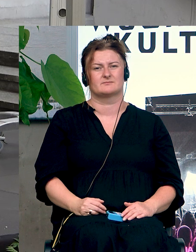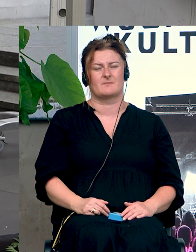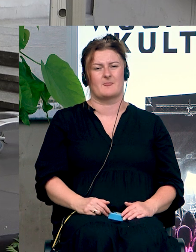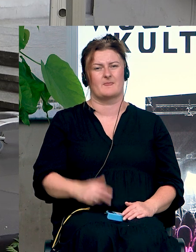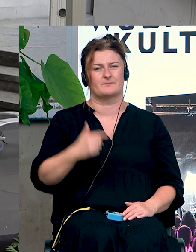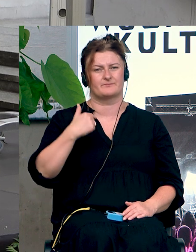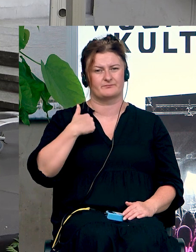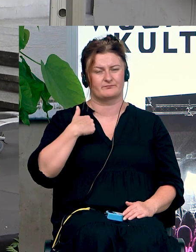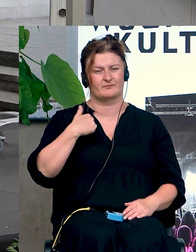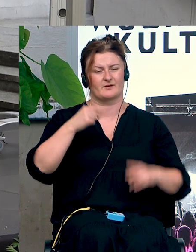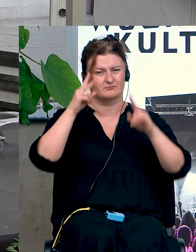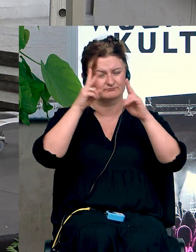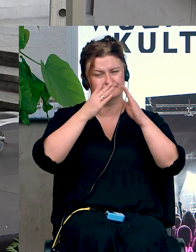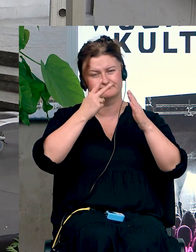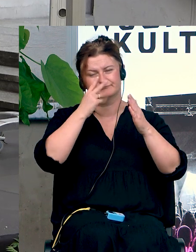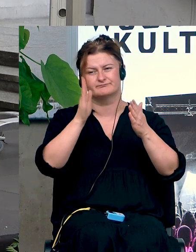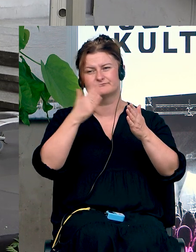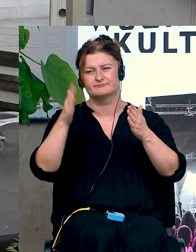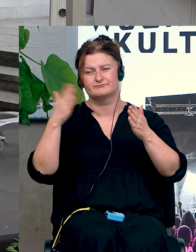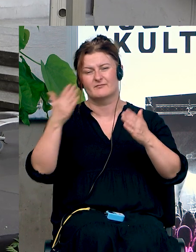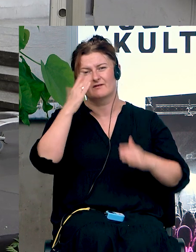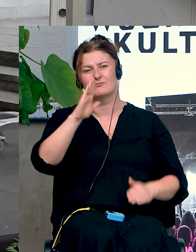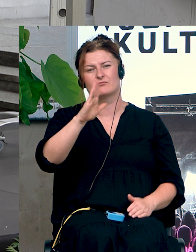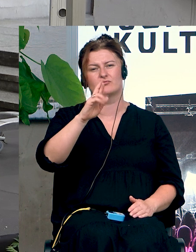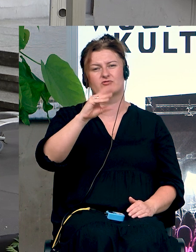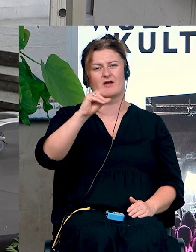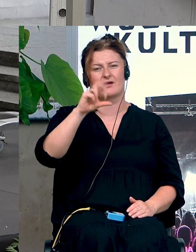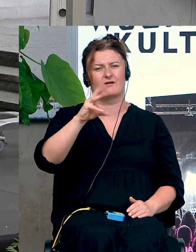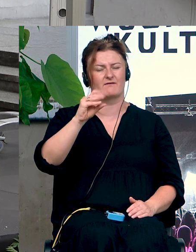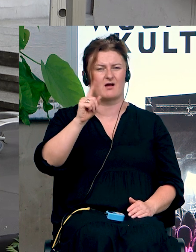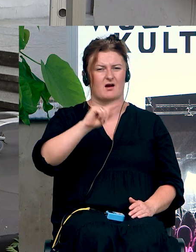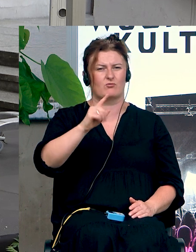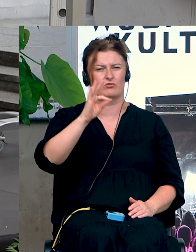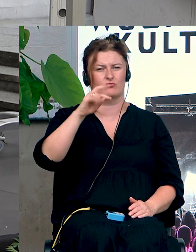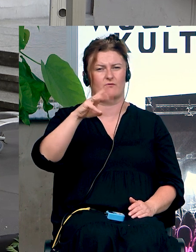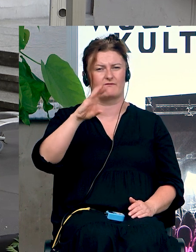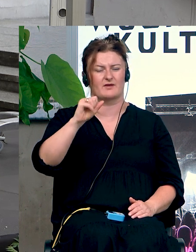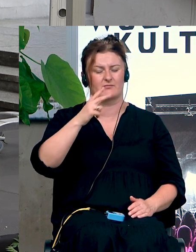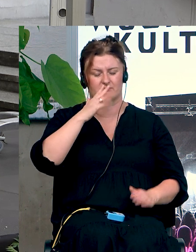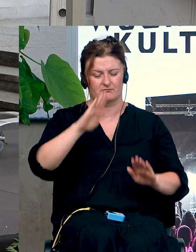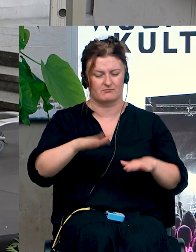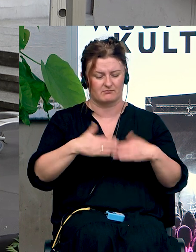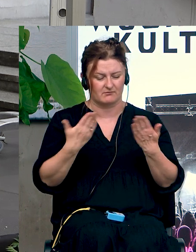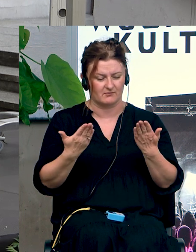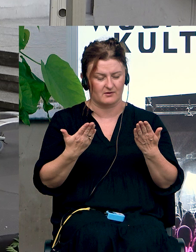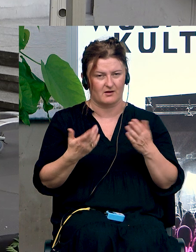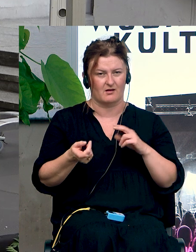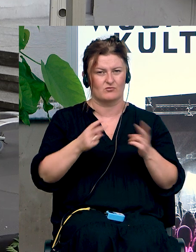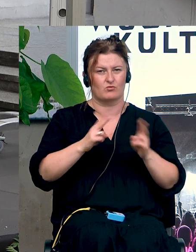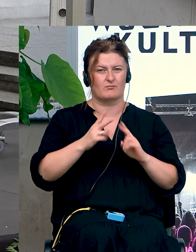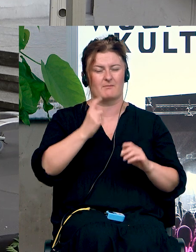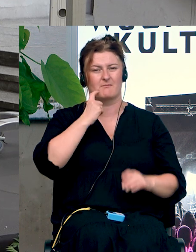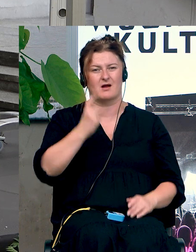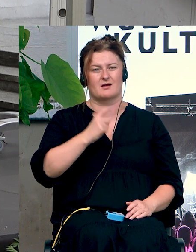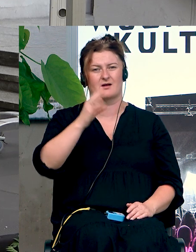ja poszedłem do księgarni, zacząłem przeglądać i to był Brzechwa, jak mnie ktoś poprawi, albo Tuwim. Otwieram, a tam jest przetłumaczona bajka Puszkina